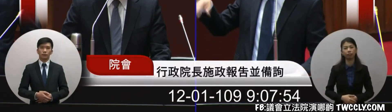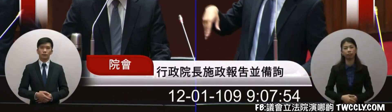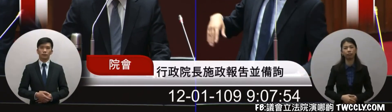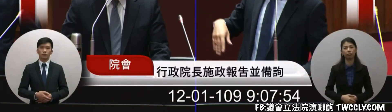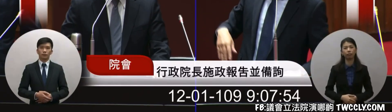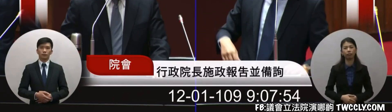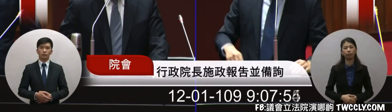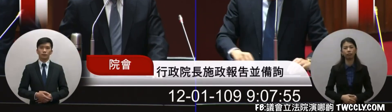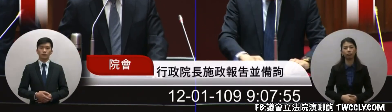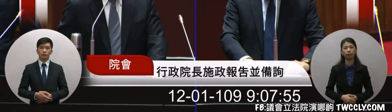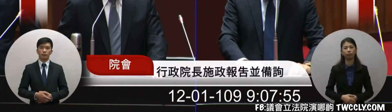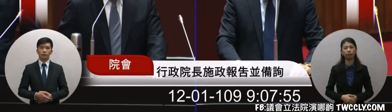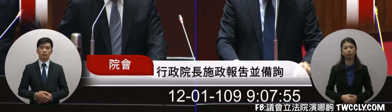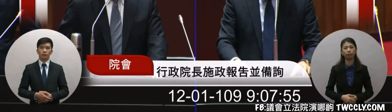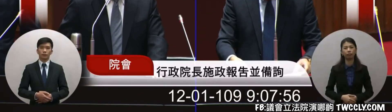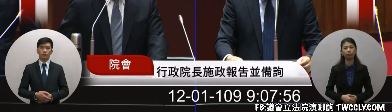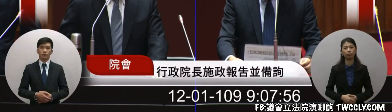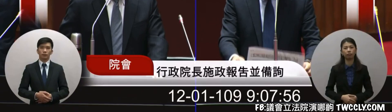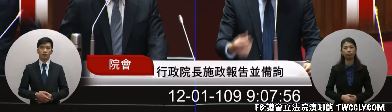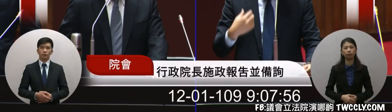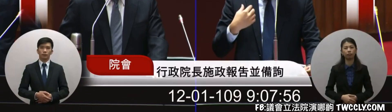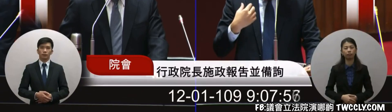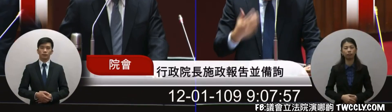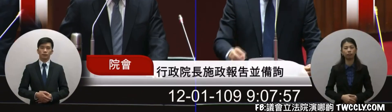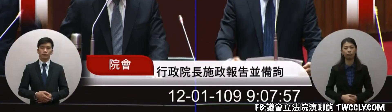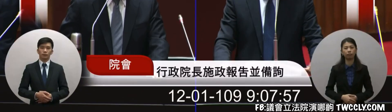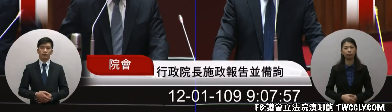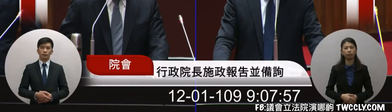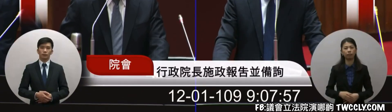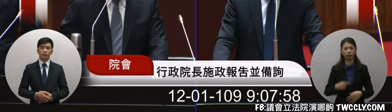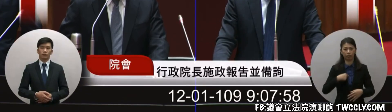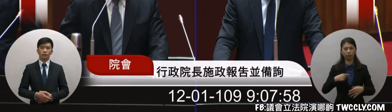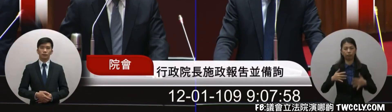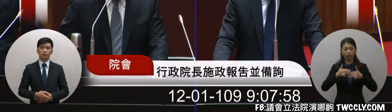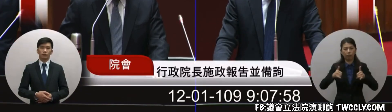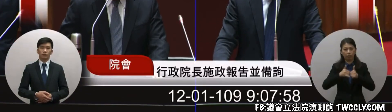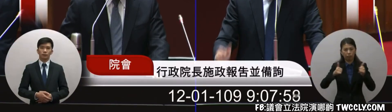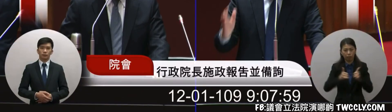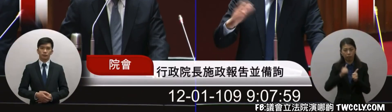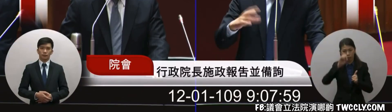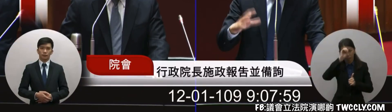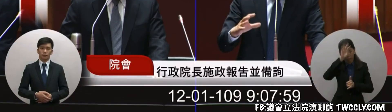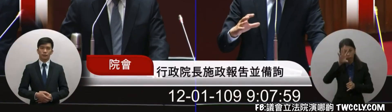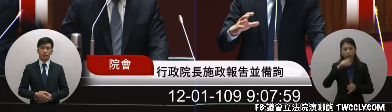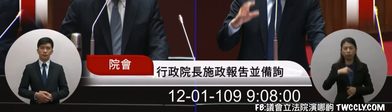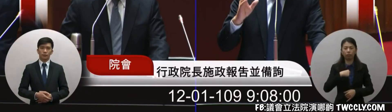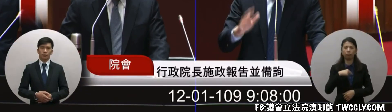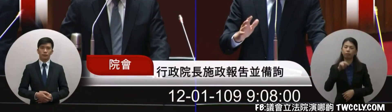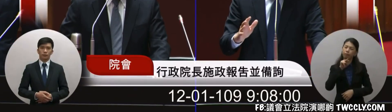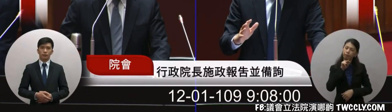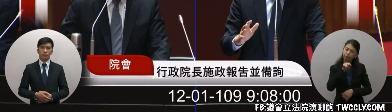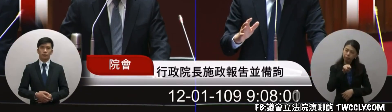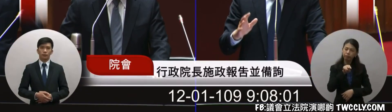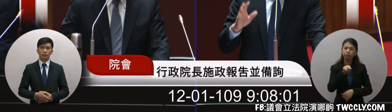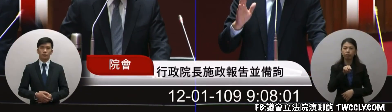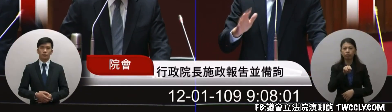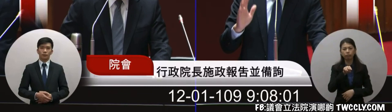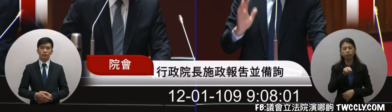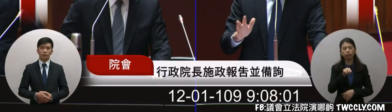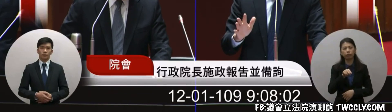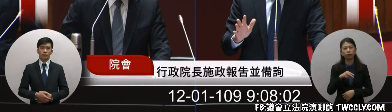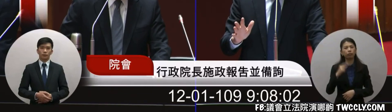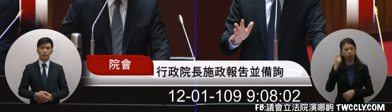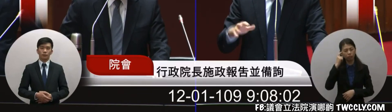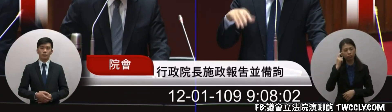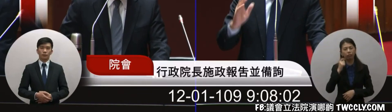我们往下看哈，就是说。其实我们民众党这边其实也是很务实的在看这个事情，我直说了哈，我们知道